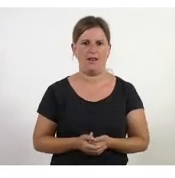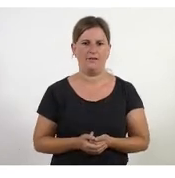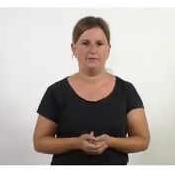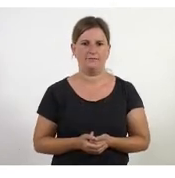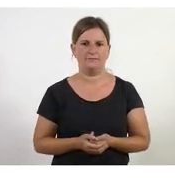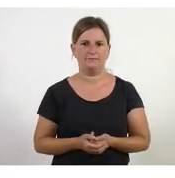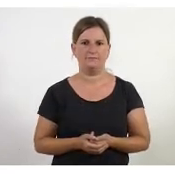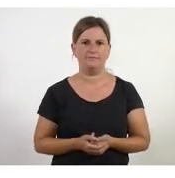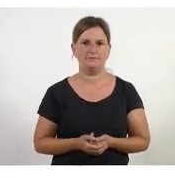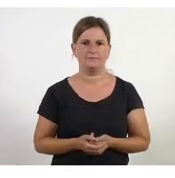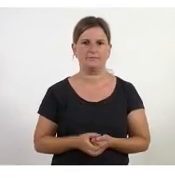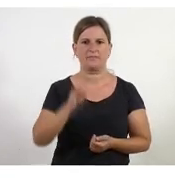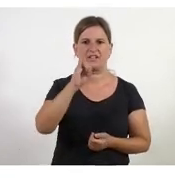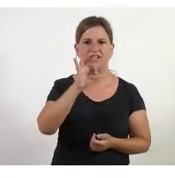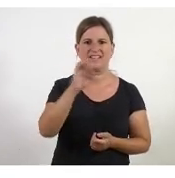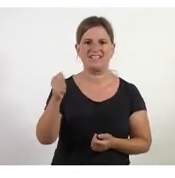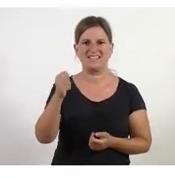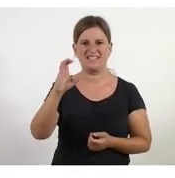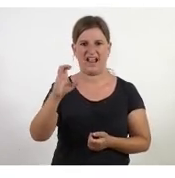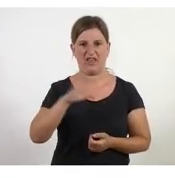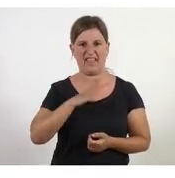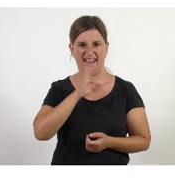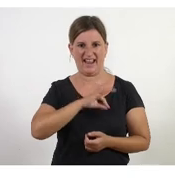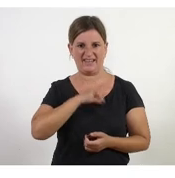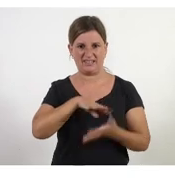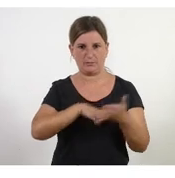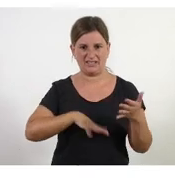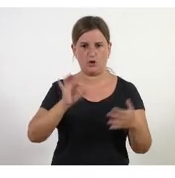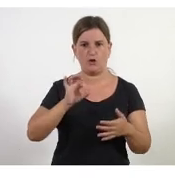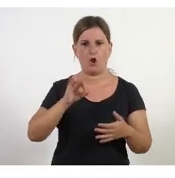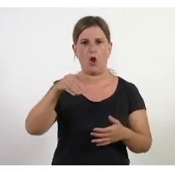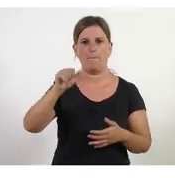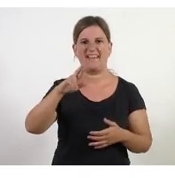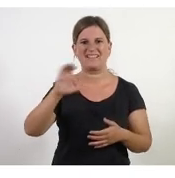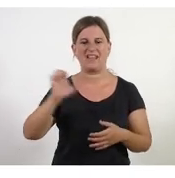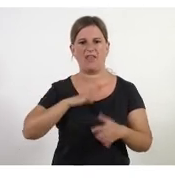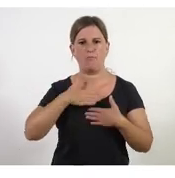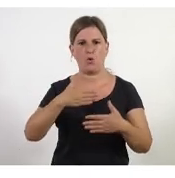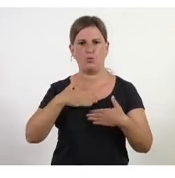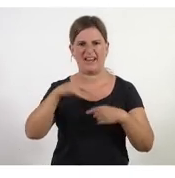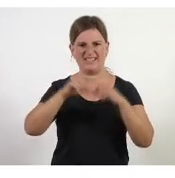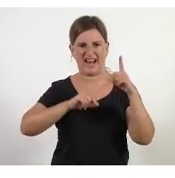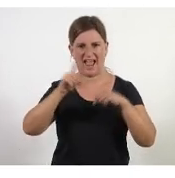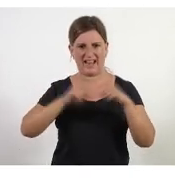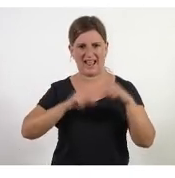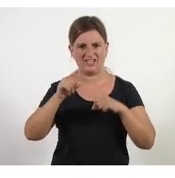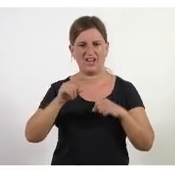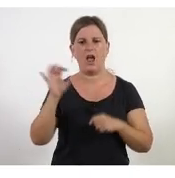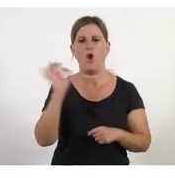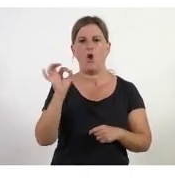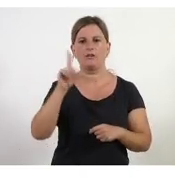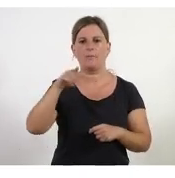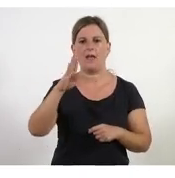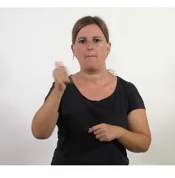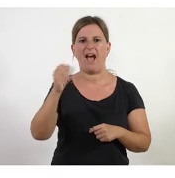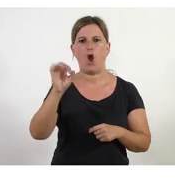Diferents persones, per exemple, l'Isaac Companyó de Càritas de Barcelona, la Mercè Viader de Voluntaris La Caixa, la